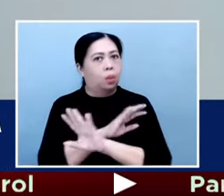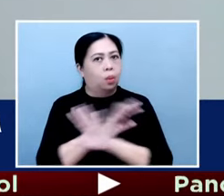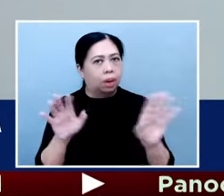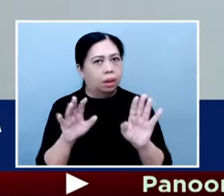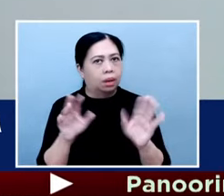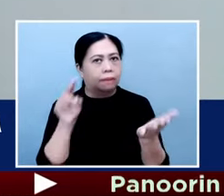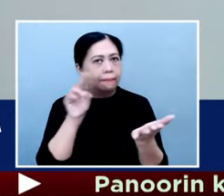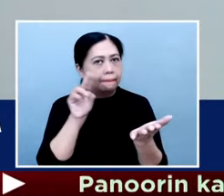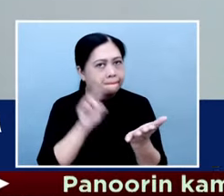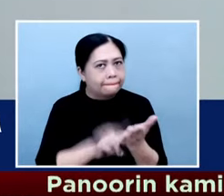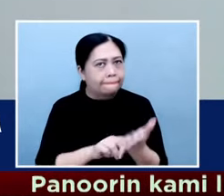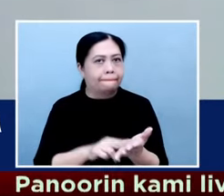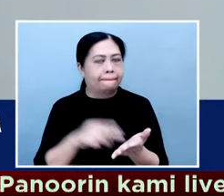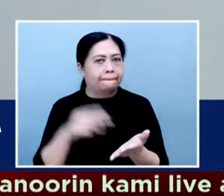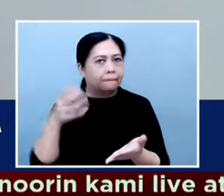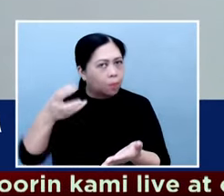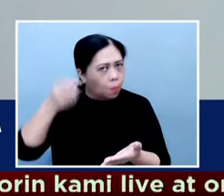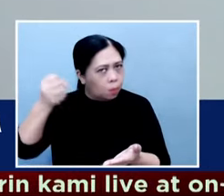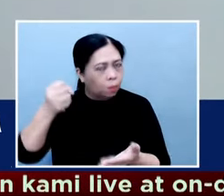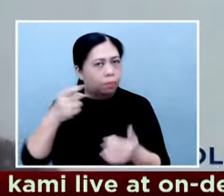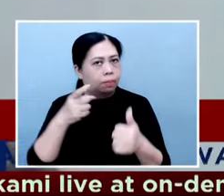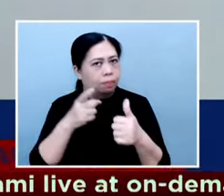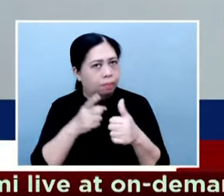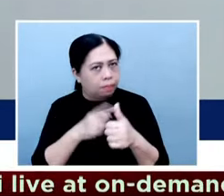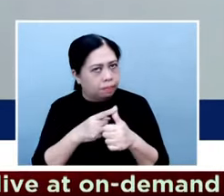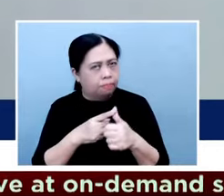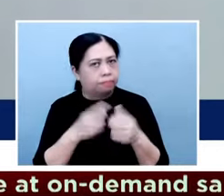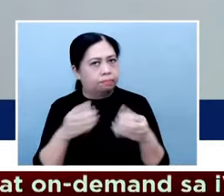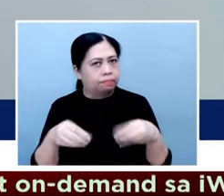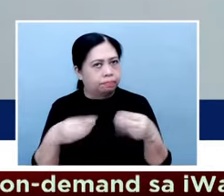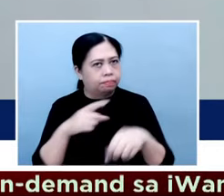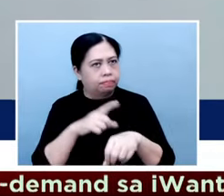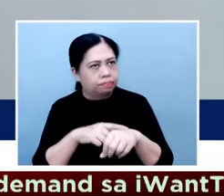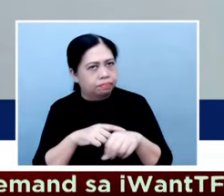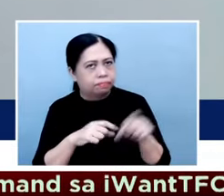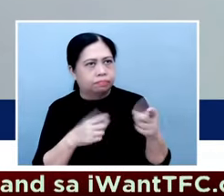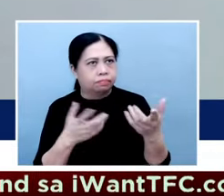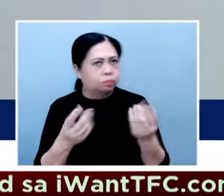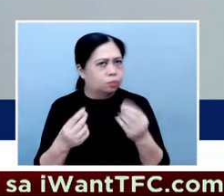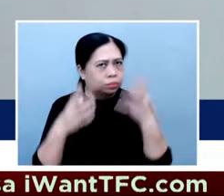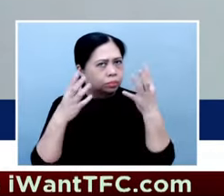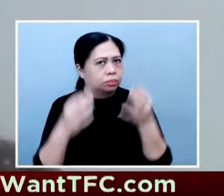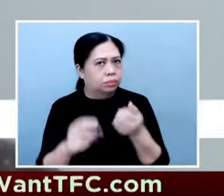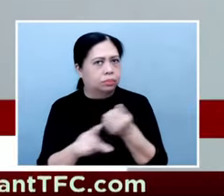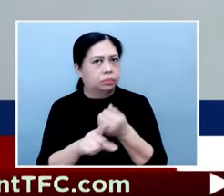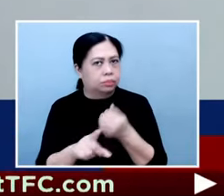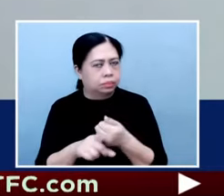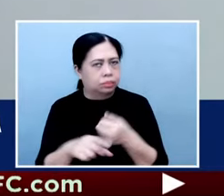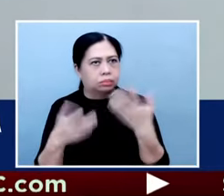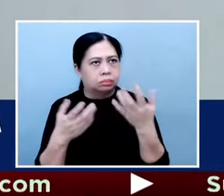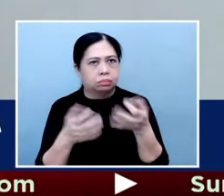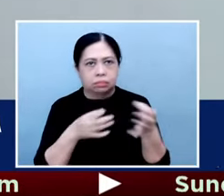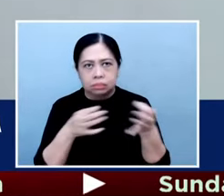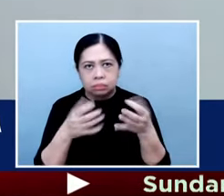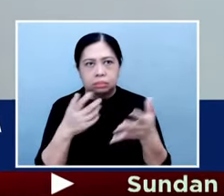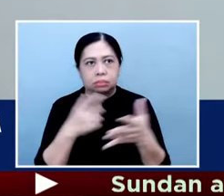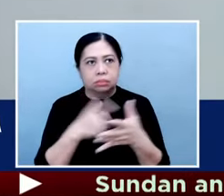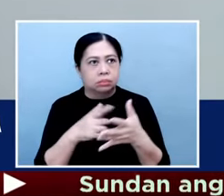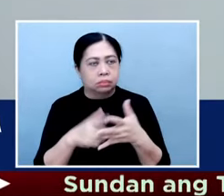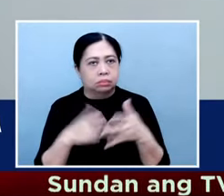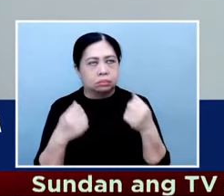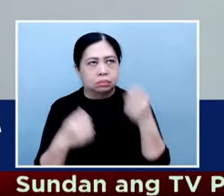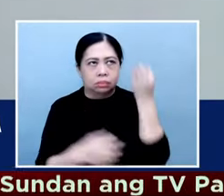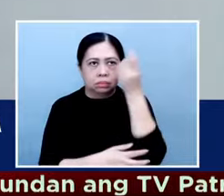muna at pag-usapan, give it time for people to decide. And then once they have